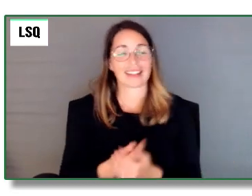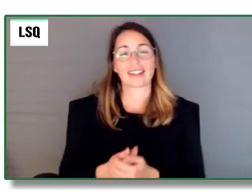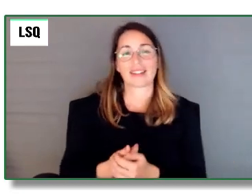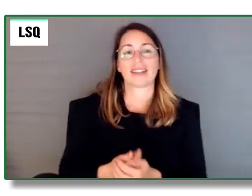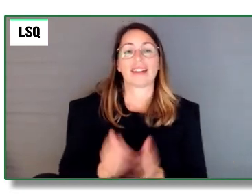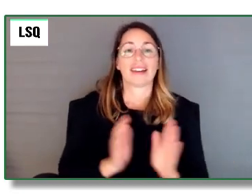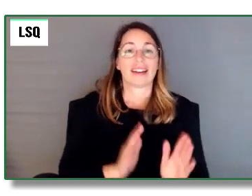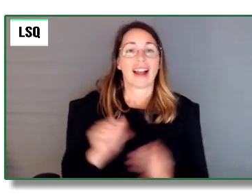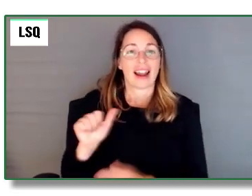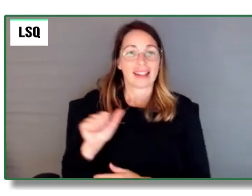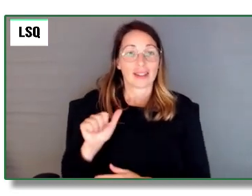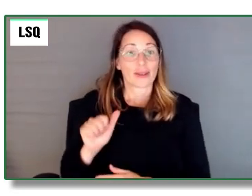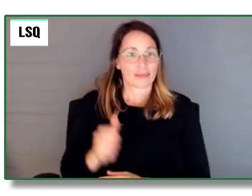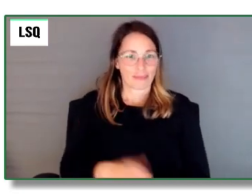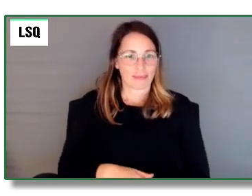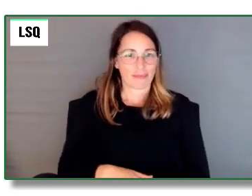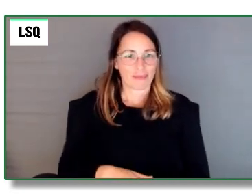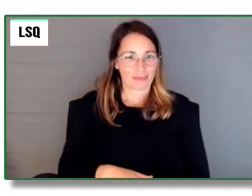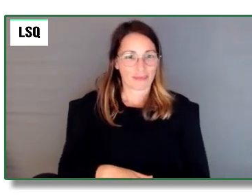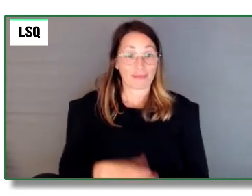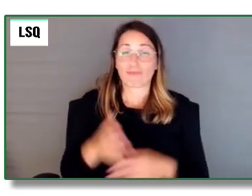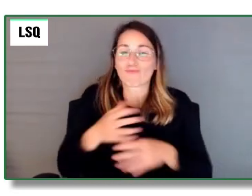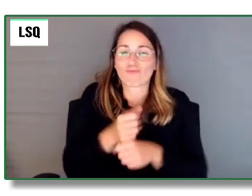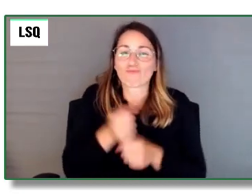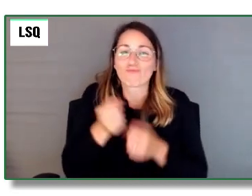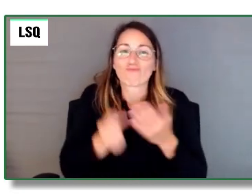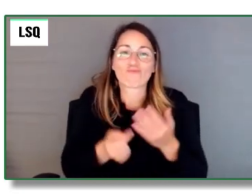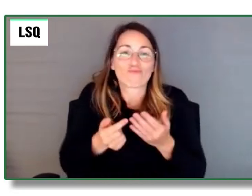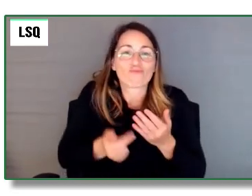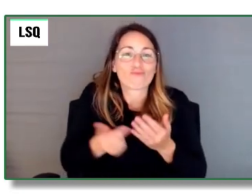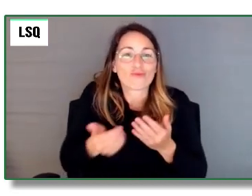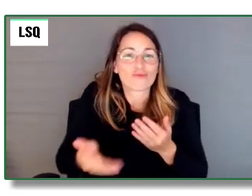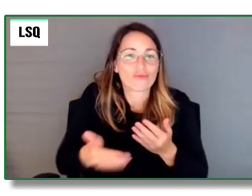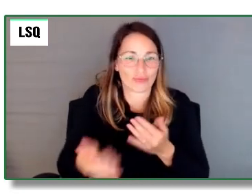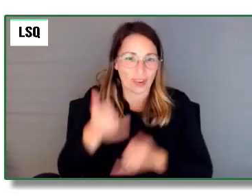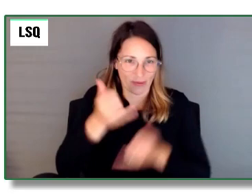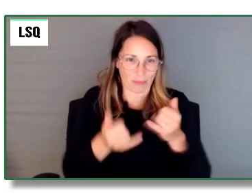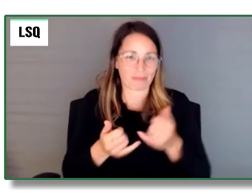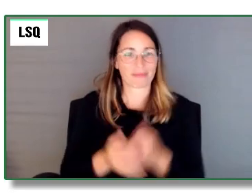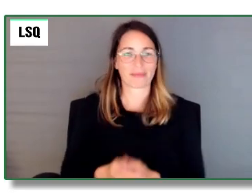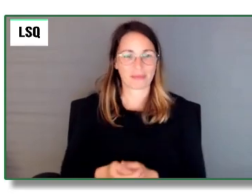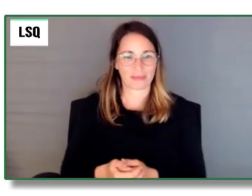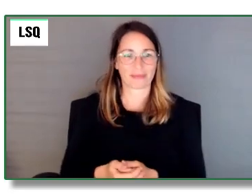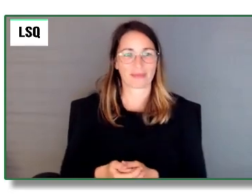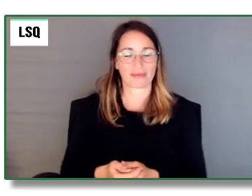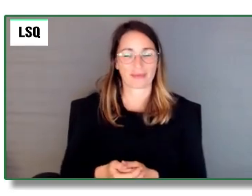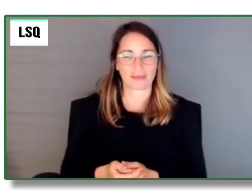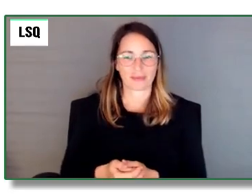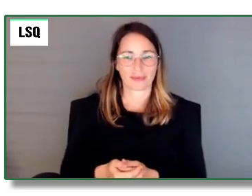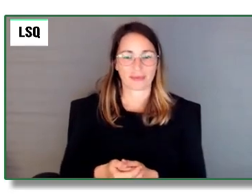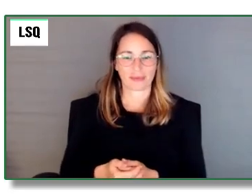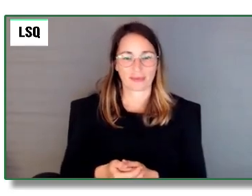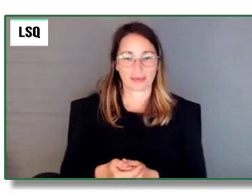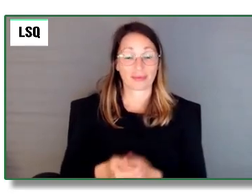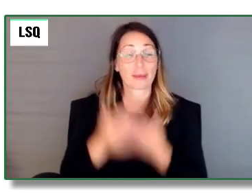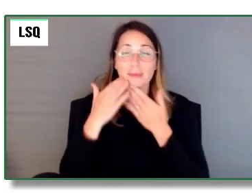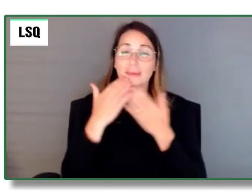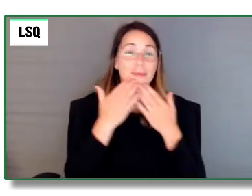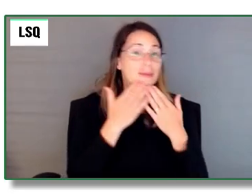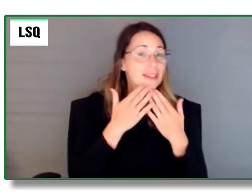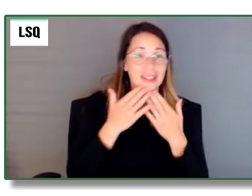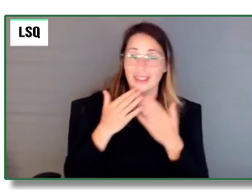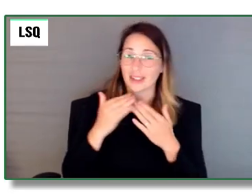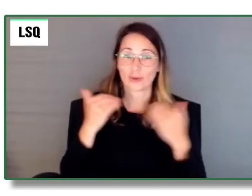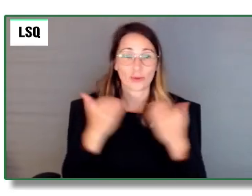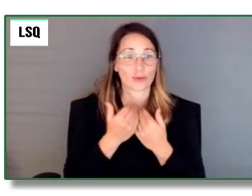all the wonderful speakers. Alors, quelques mots pour terminer, pour vous remercier tous les conférenciers et